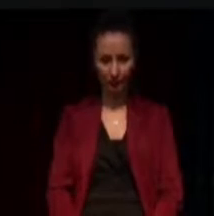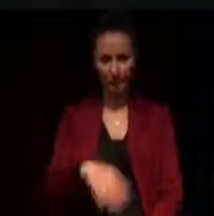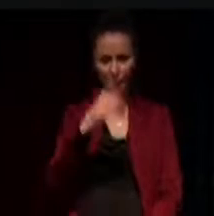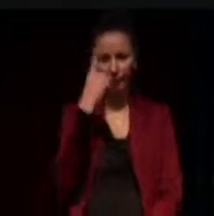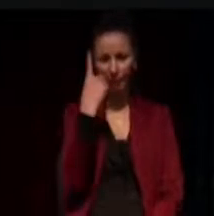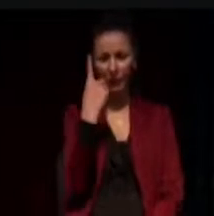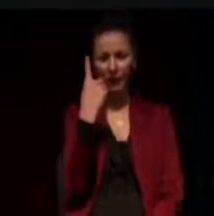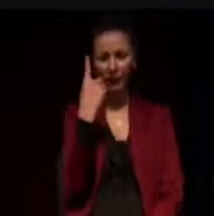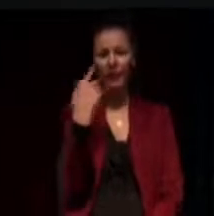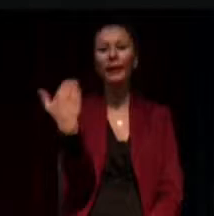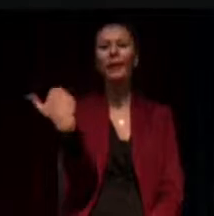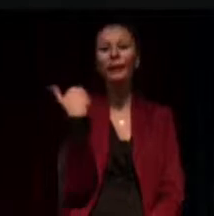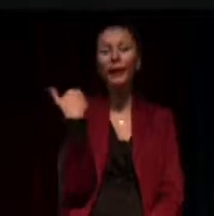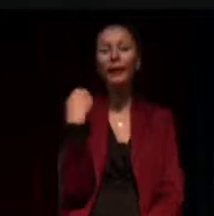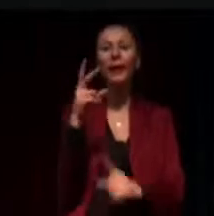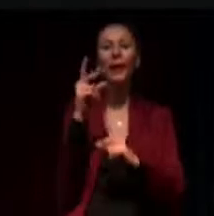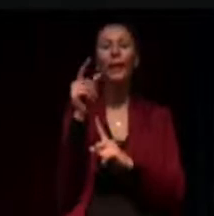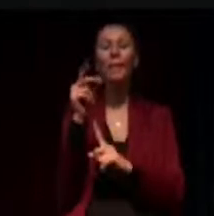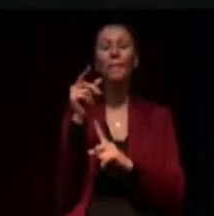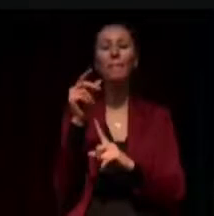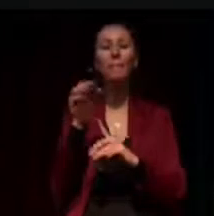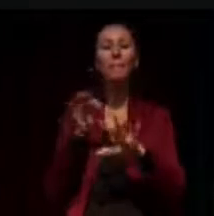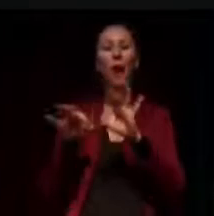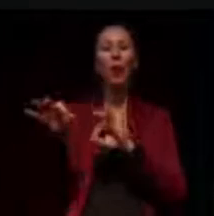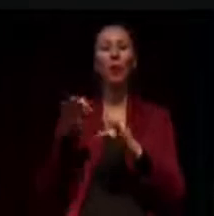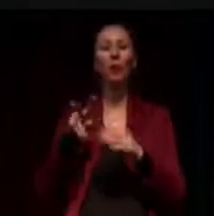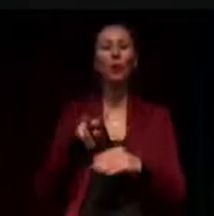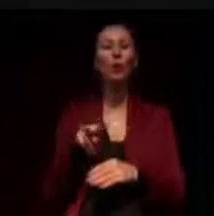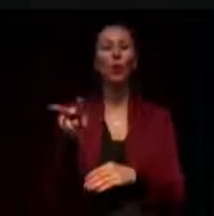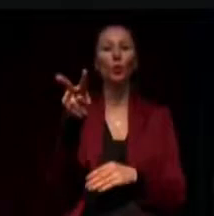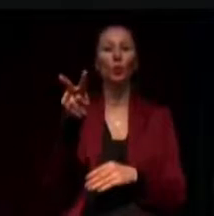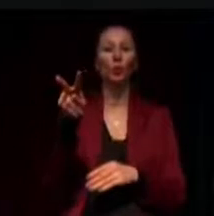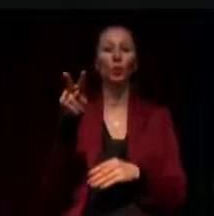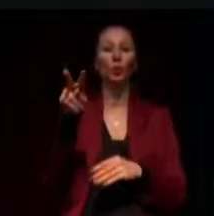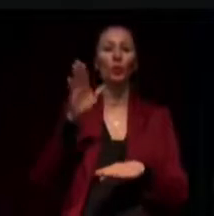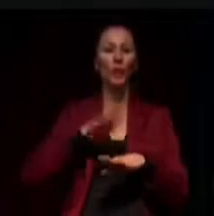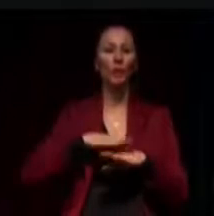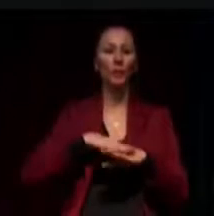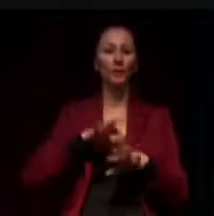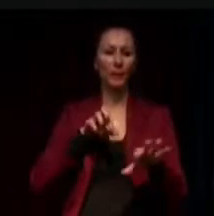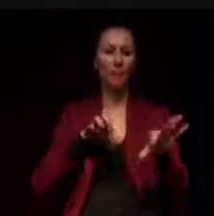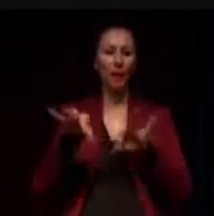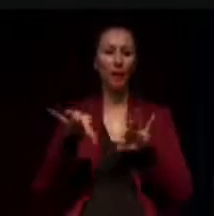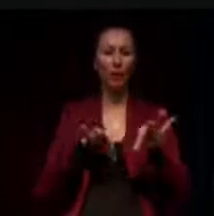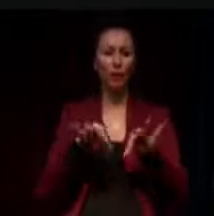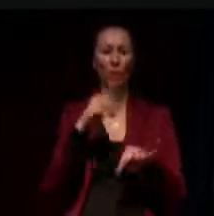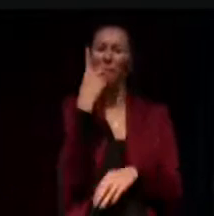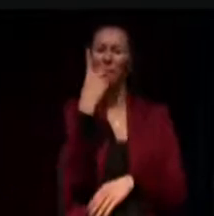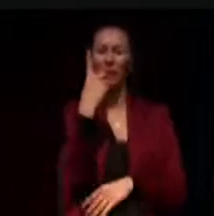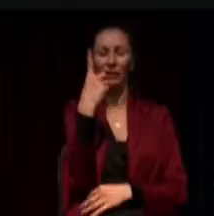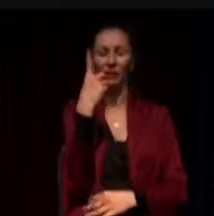Bir adet yeni imar yolu yapılması planlanıyor mesela. Bir adet.